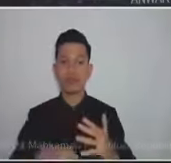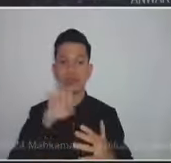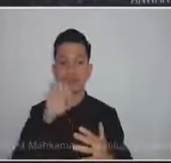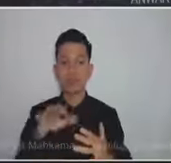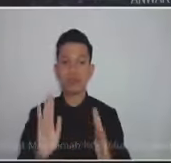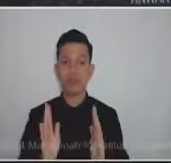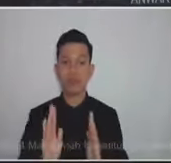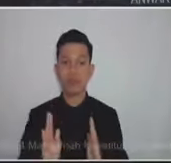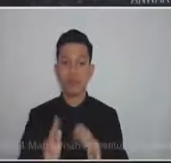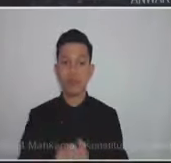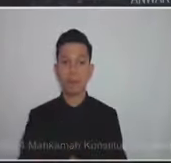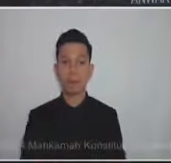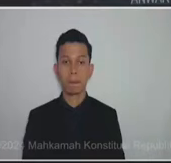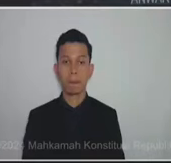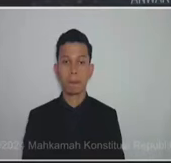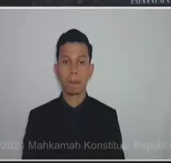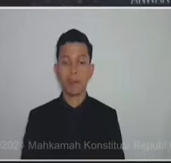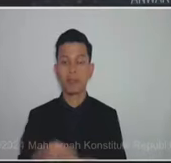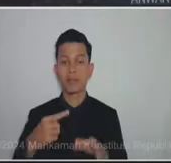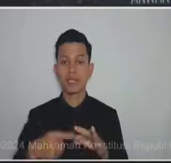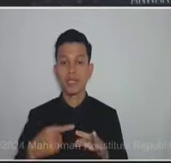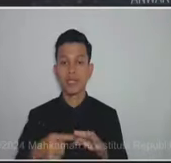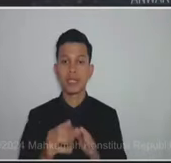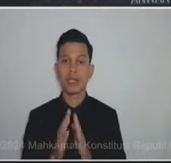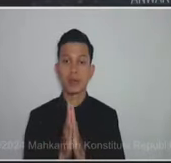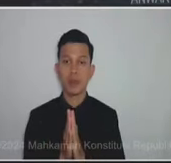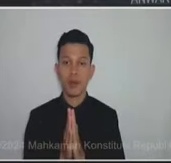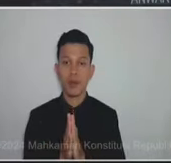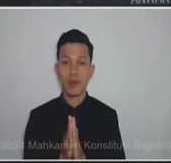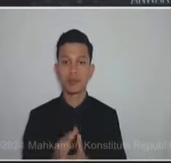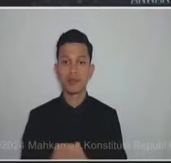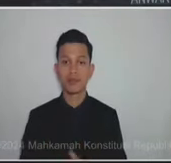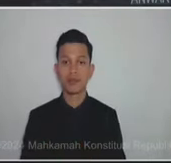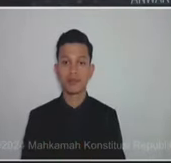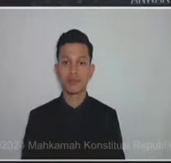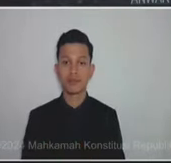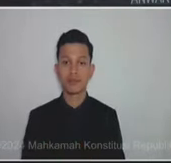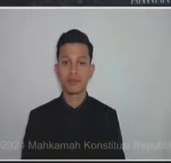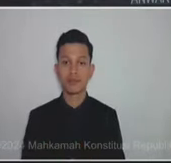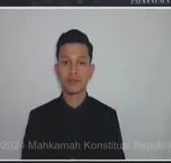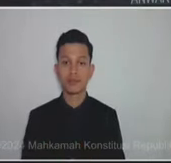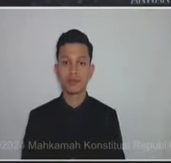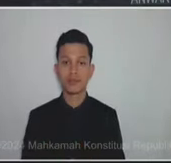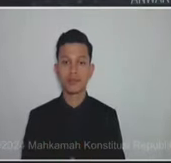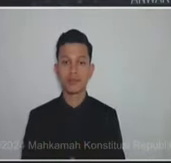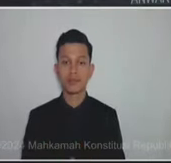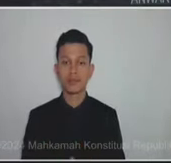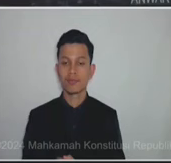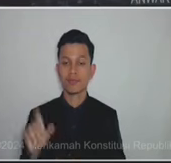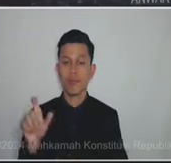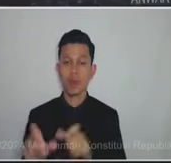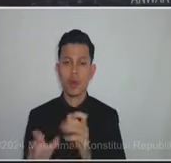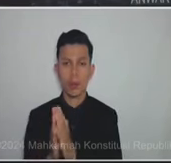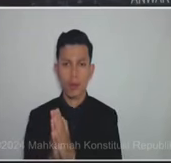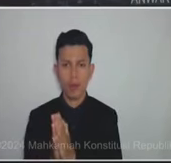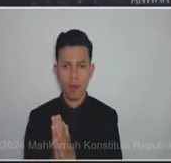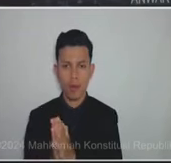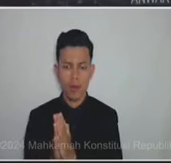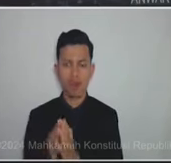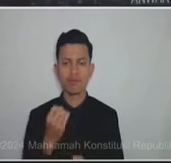diucapkan dalam pokok permohonan menimbang bahwa para pemohon mendalilkan pasal